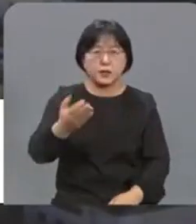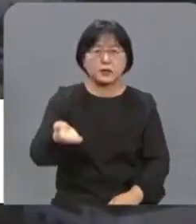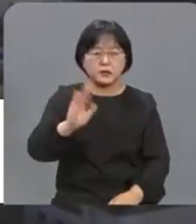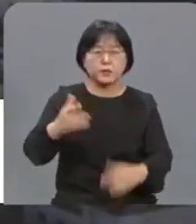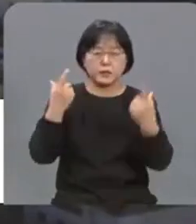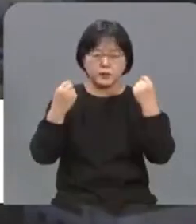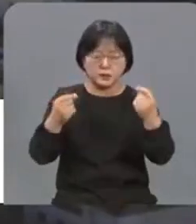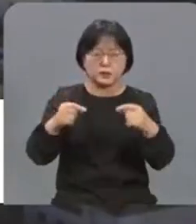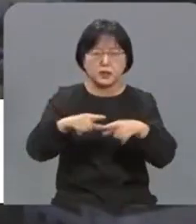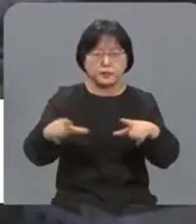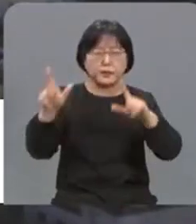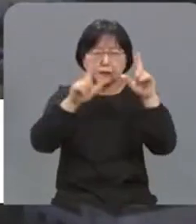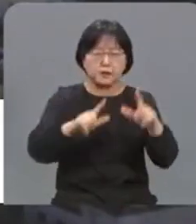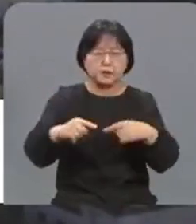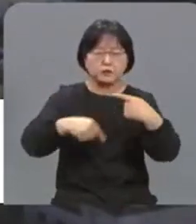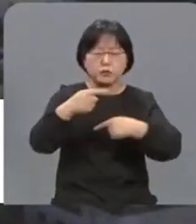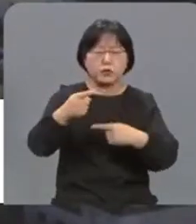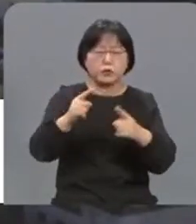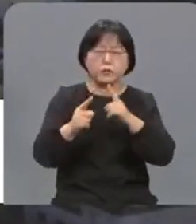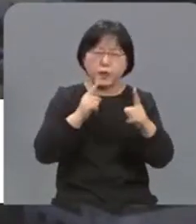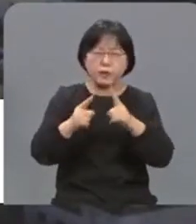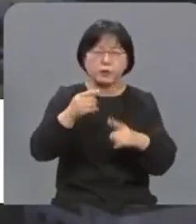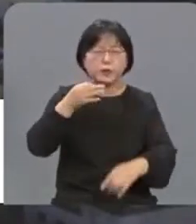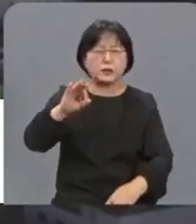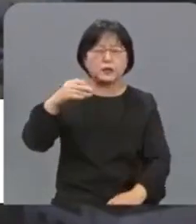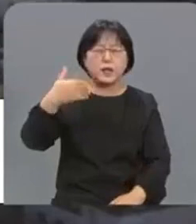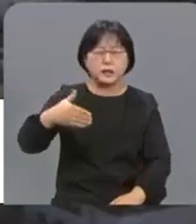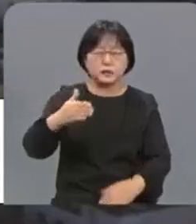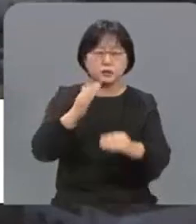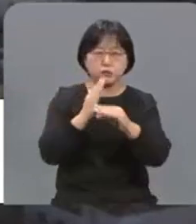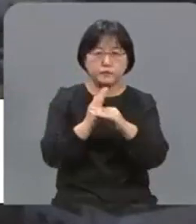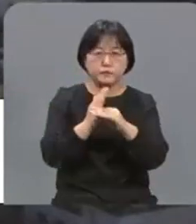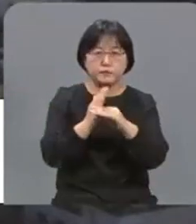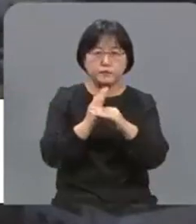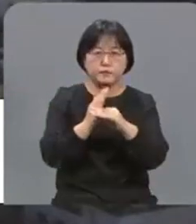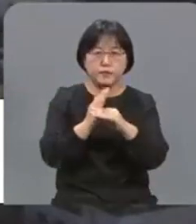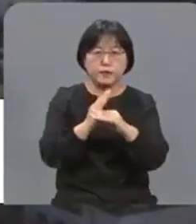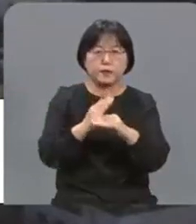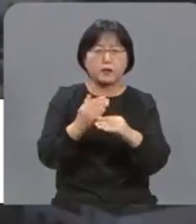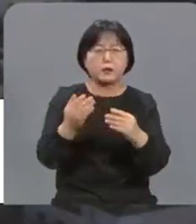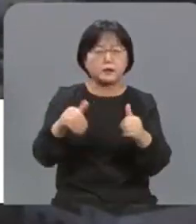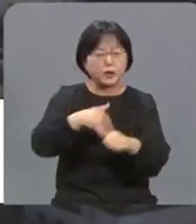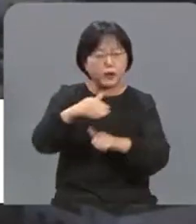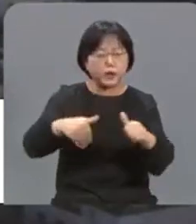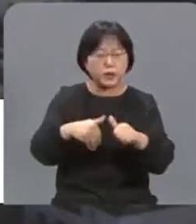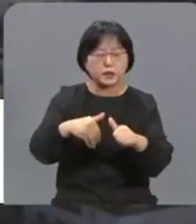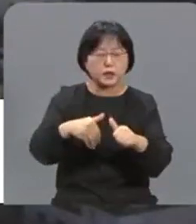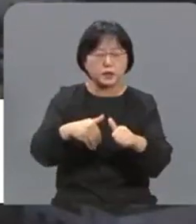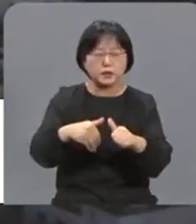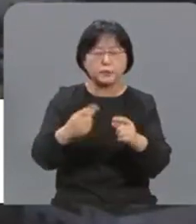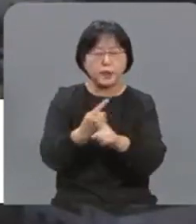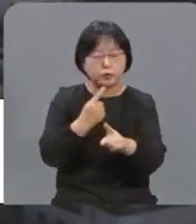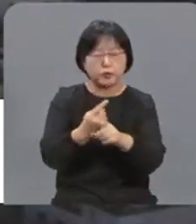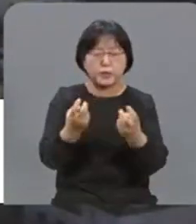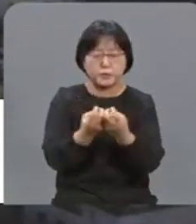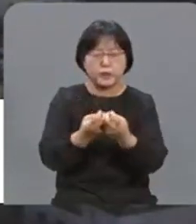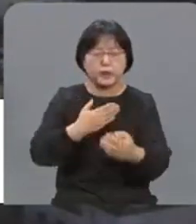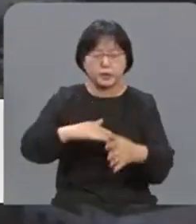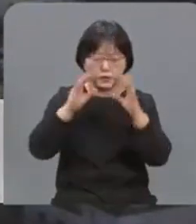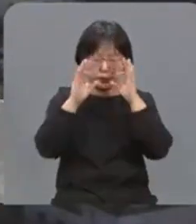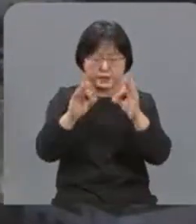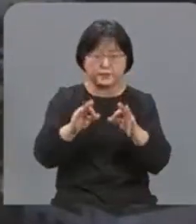여전히 일상에서는 수어가 언어로 자리매김하기 어렵습니다. 어떤 현실인지 짚어보고 개선할 점